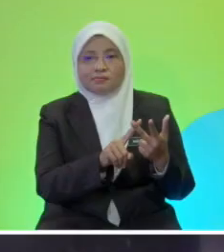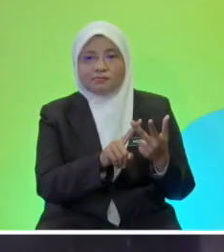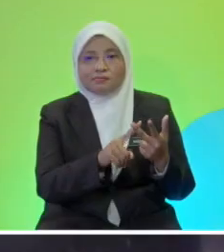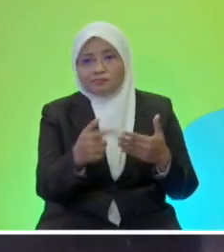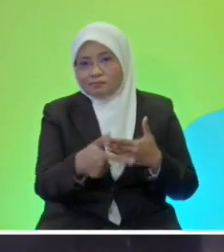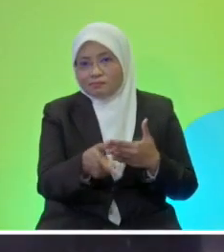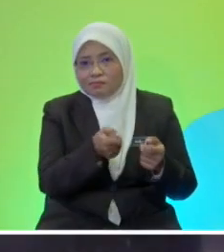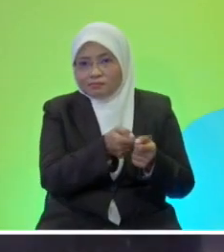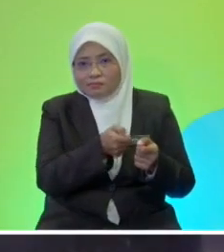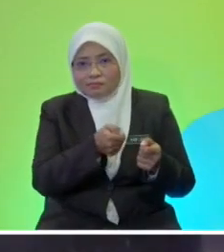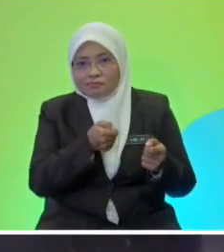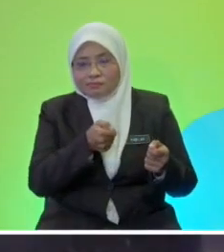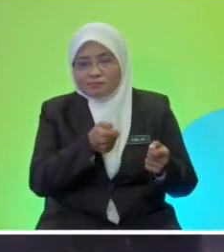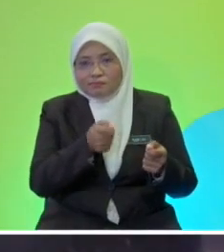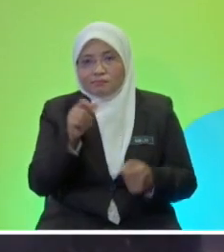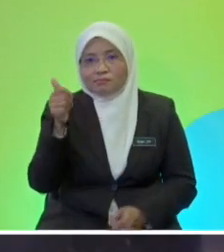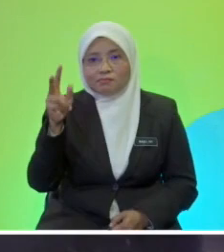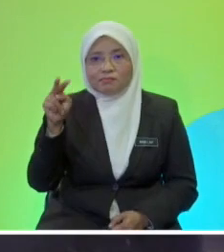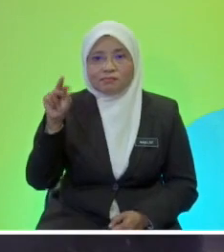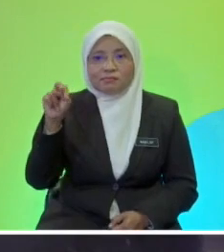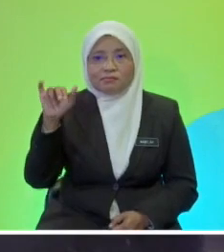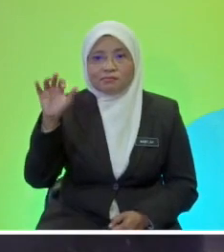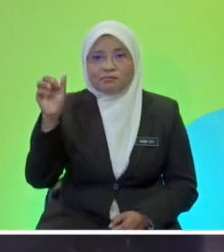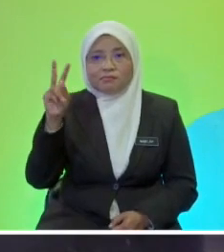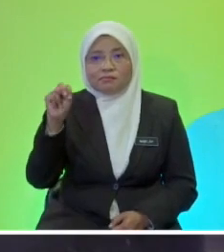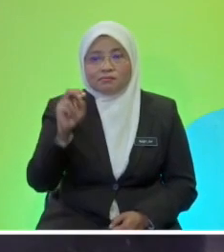ataupun keluarga amnion Oke